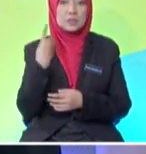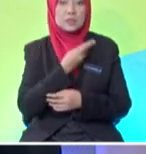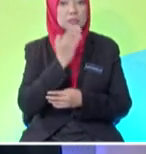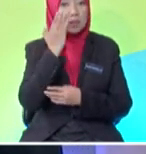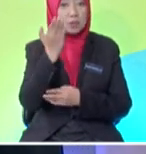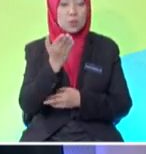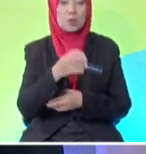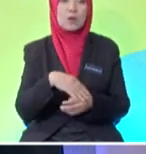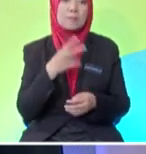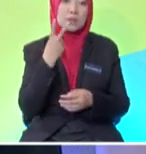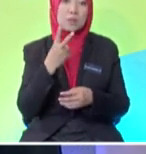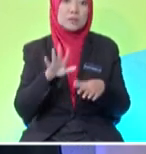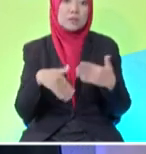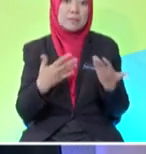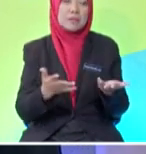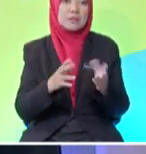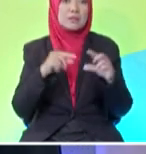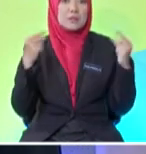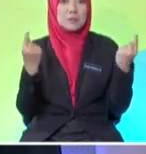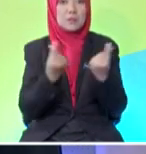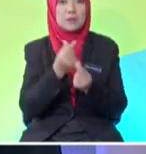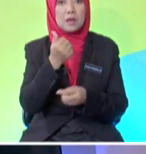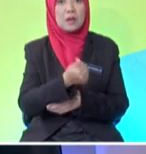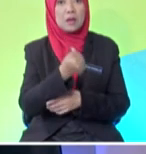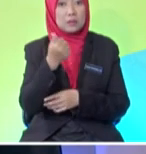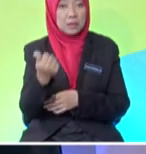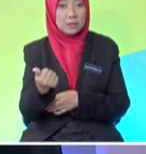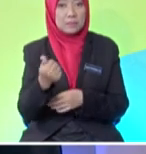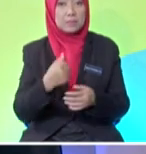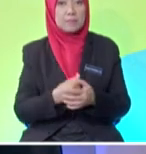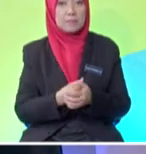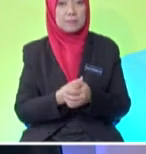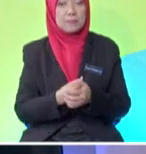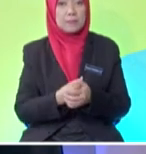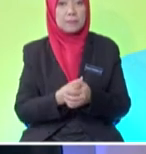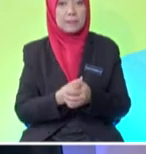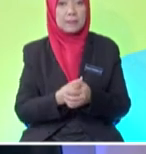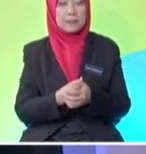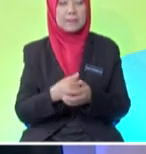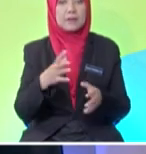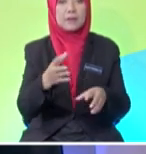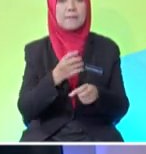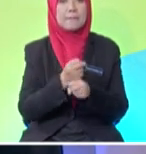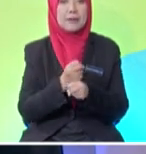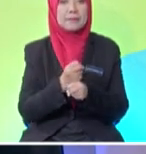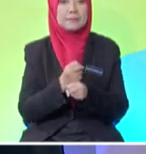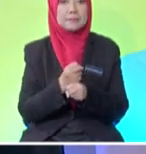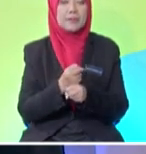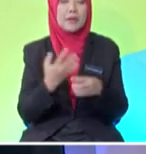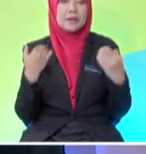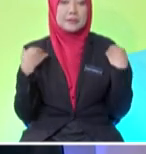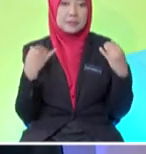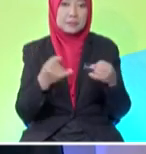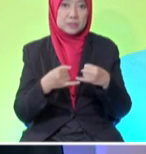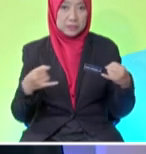alasan dan mesin Oke jadi yang dikatakan sebagai alat dada seni terdapat beberapa jenis yang